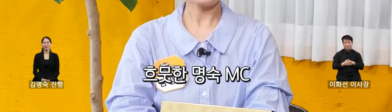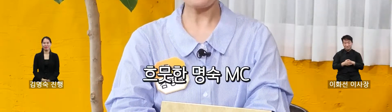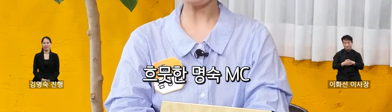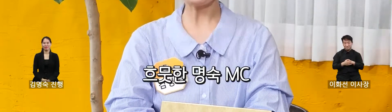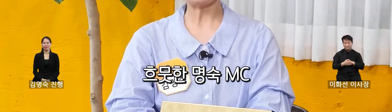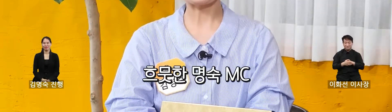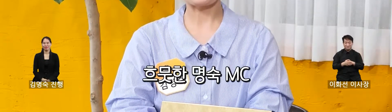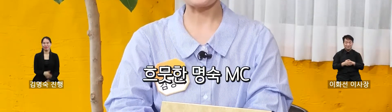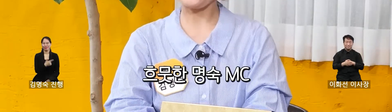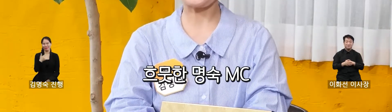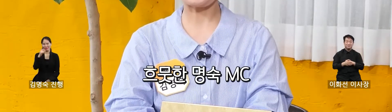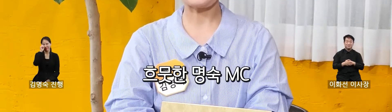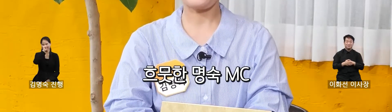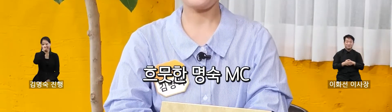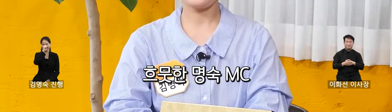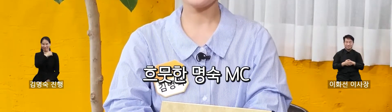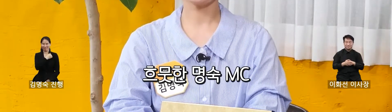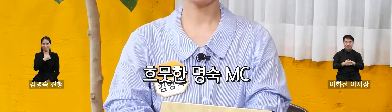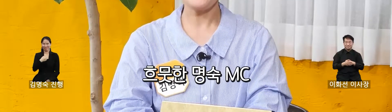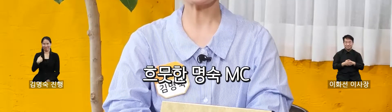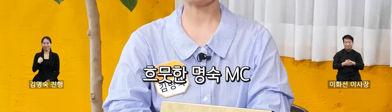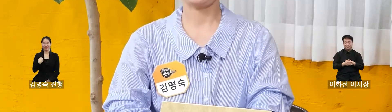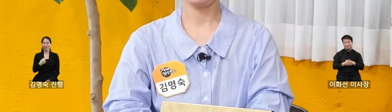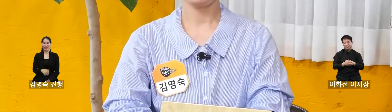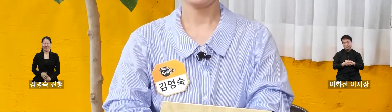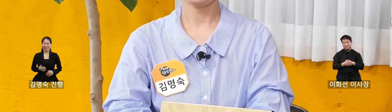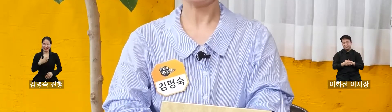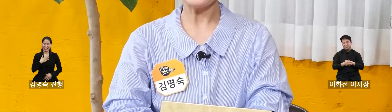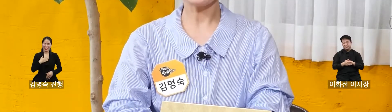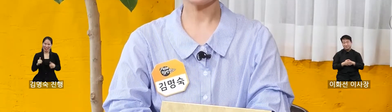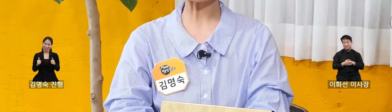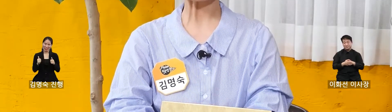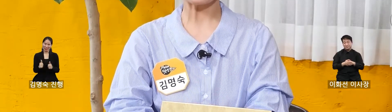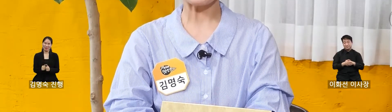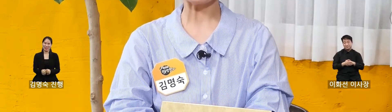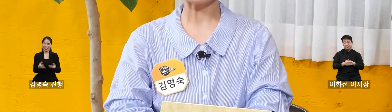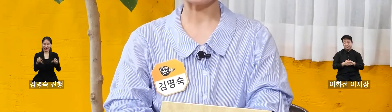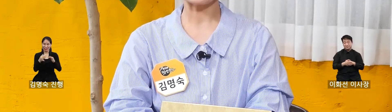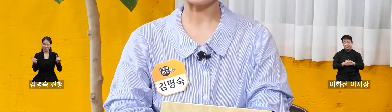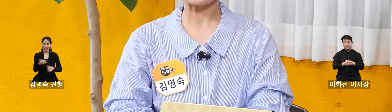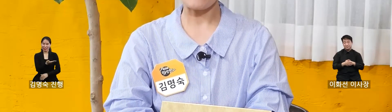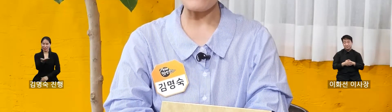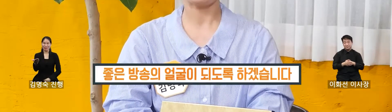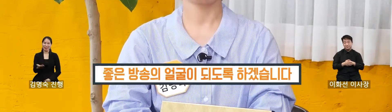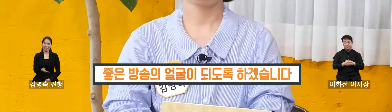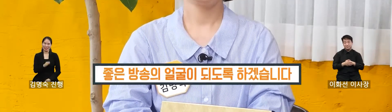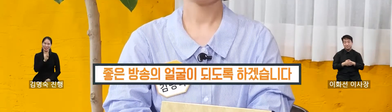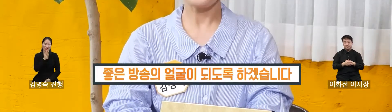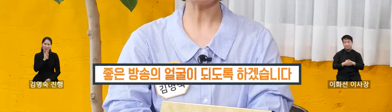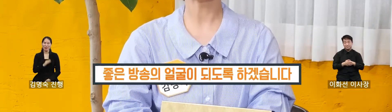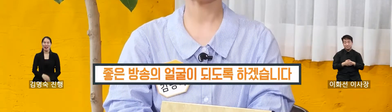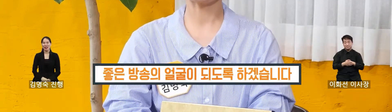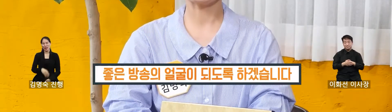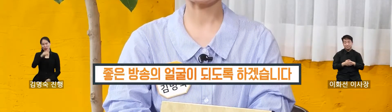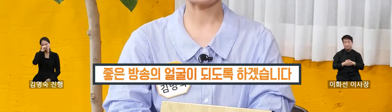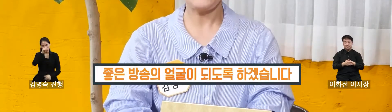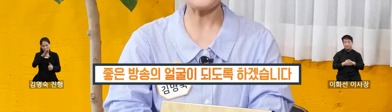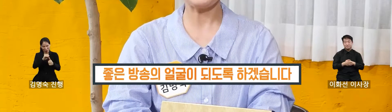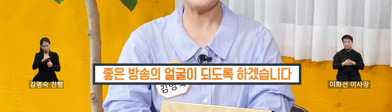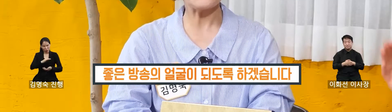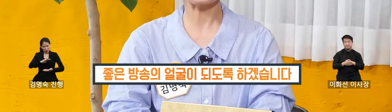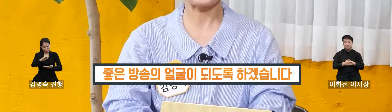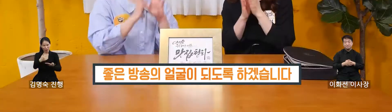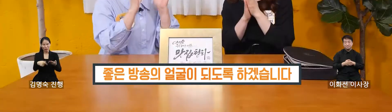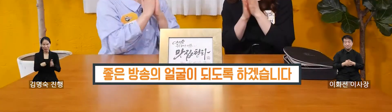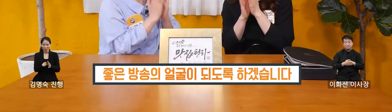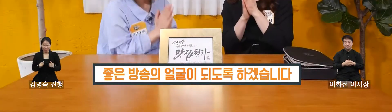흐뭇하신 너무 흐뭇하고 좋습니다. 제가 열심히 우리 시청자 여러분들에게 정말 좋은 방송이 되도록